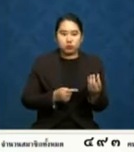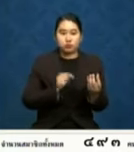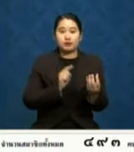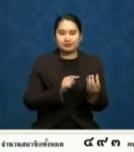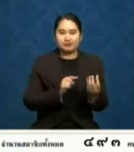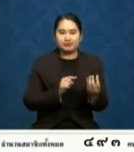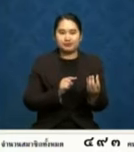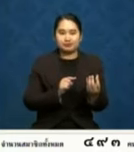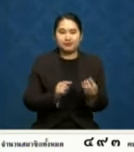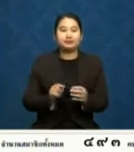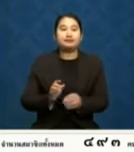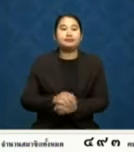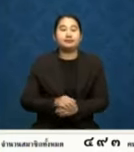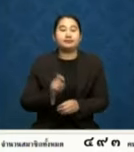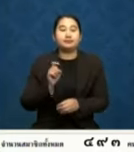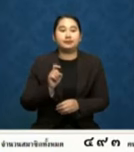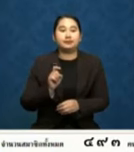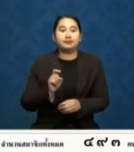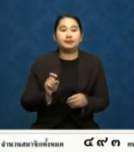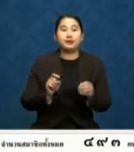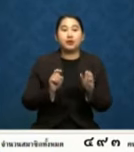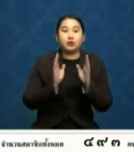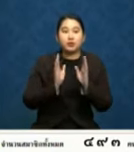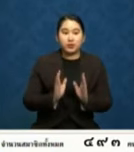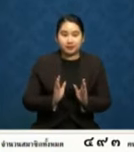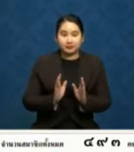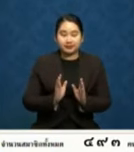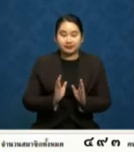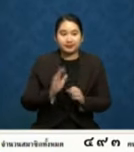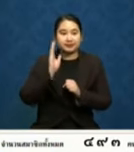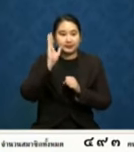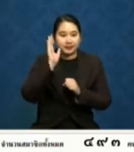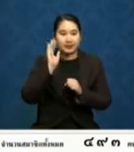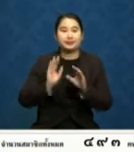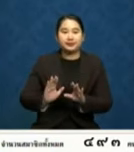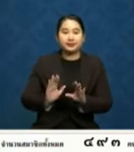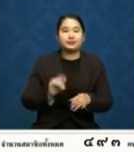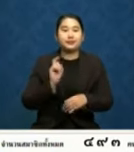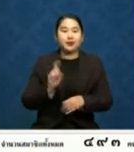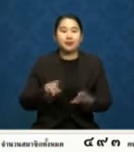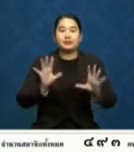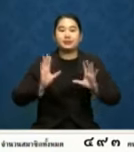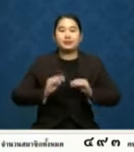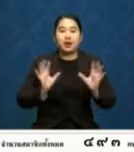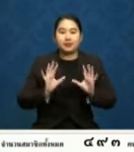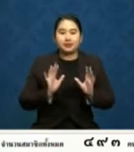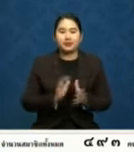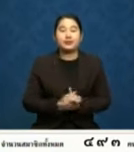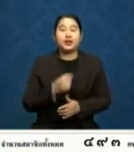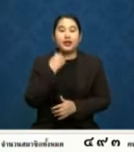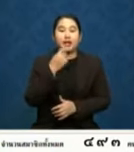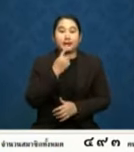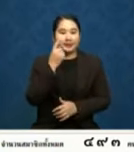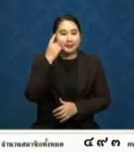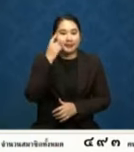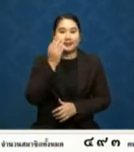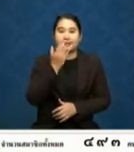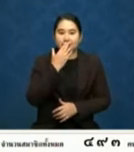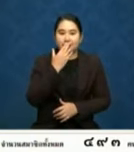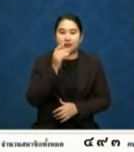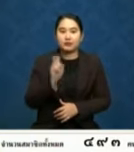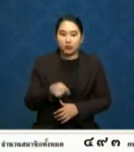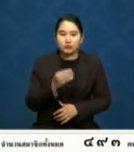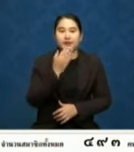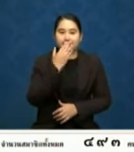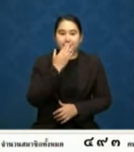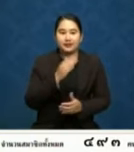ที่ขอสงวนความเห็นและผู้แปรยติที่ขอสงวนคำแปรยติโปรดกดปุ่มไม่เห็นด้วยผู้ใดเห็นควรงดออกเสียงโปรดกดปุ่ม